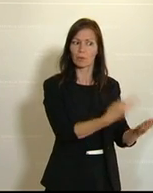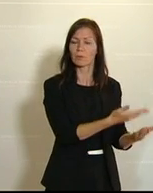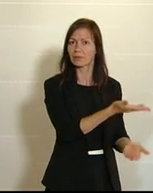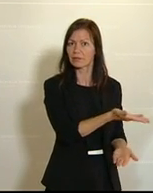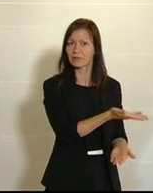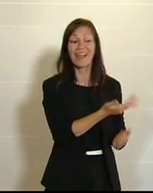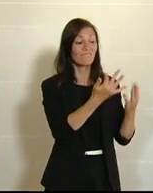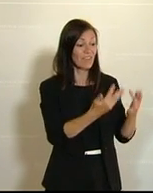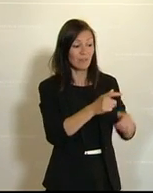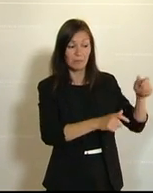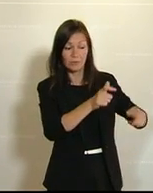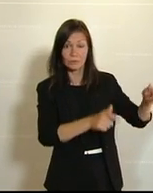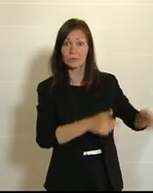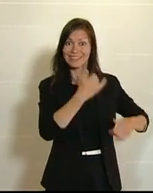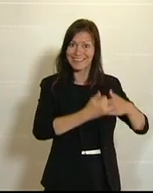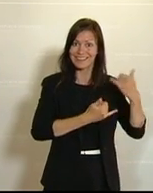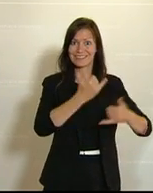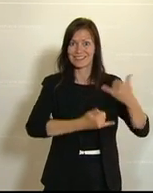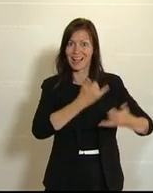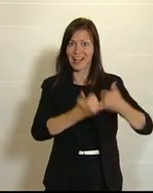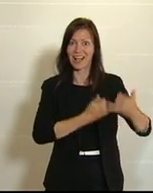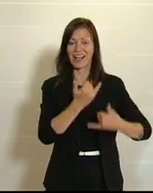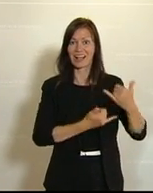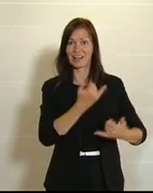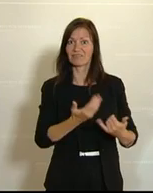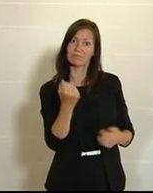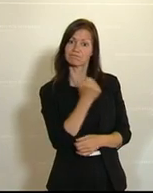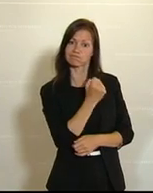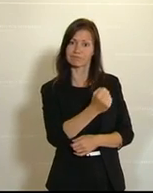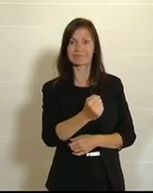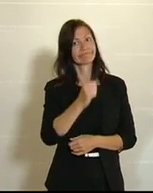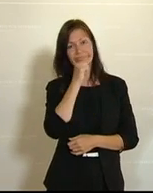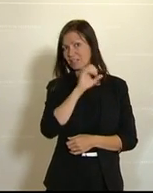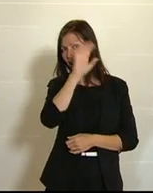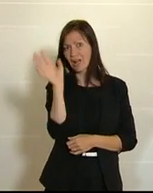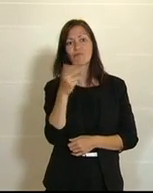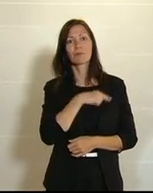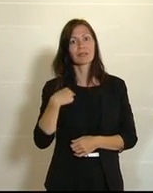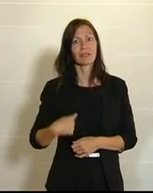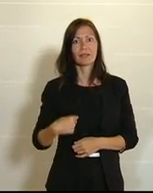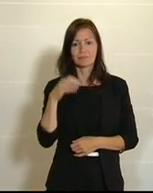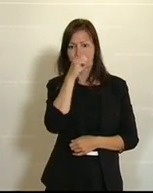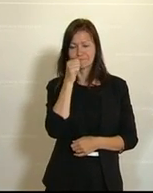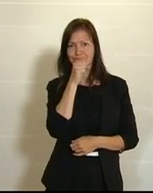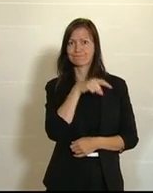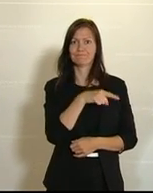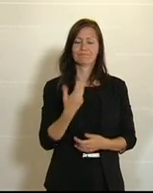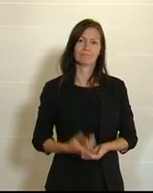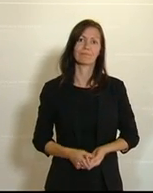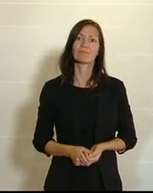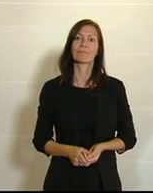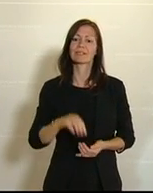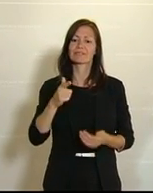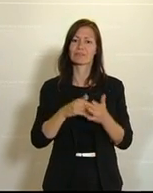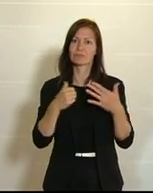jährlich hingerichtet werden, ist nicht bekannt, denn China hüllt sich in Schweigen. 2016